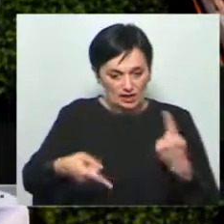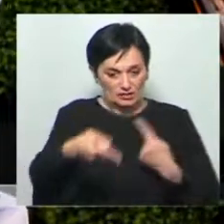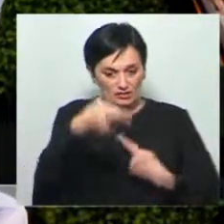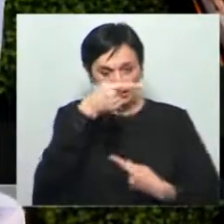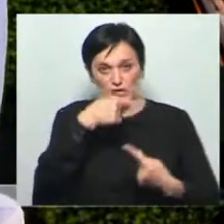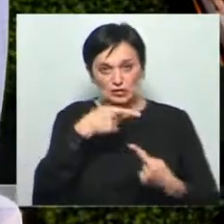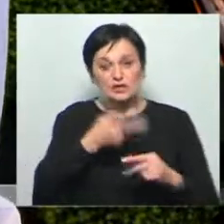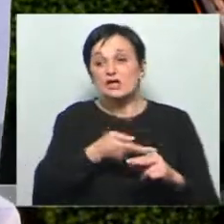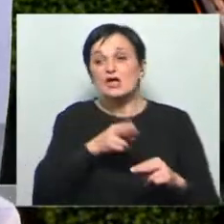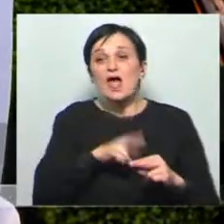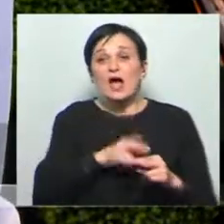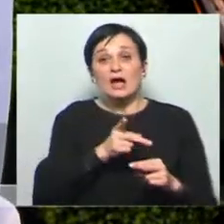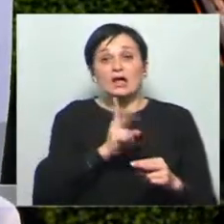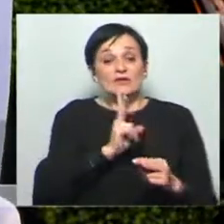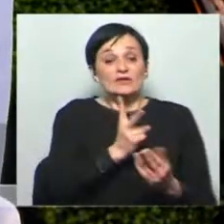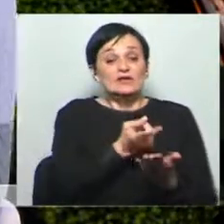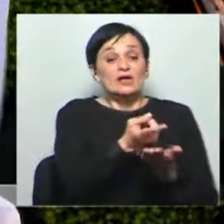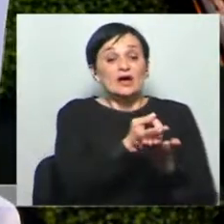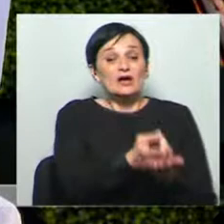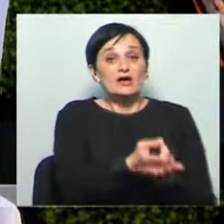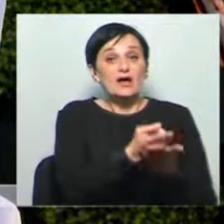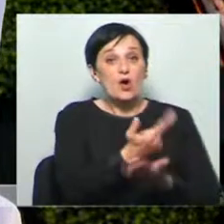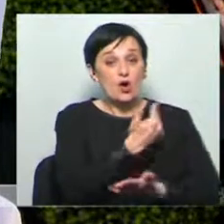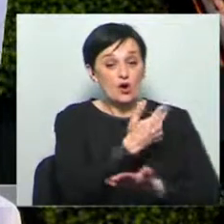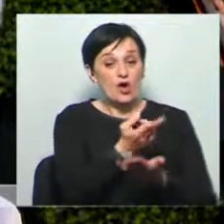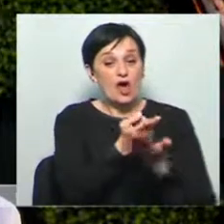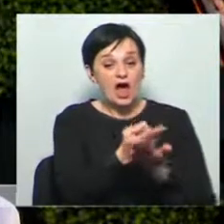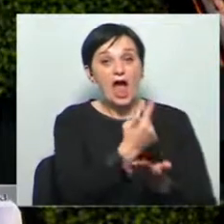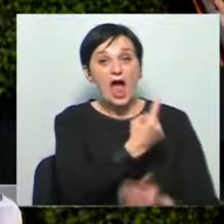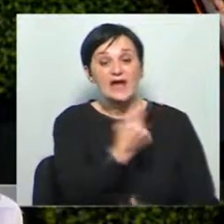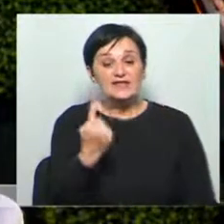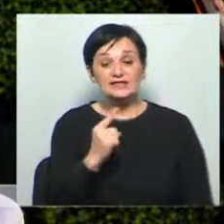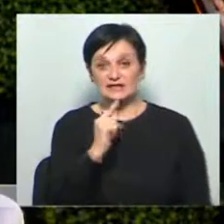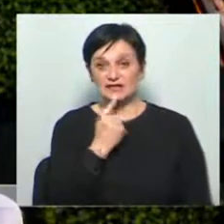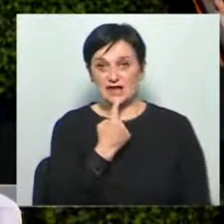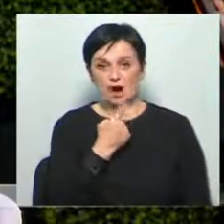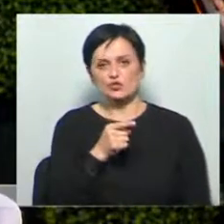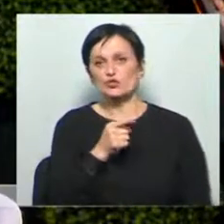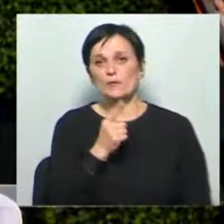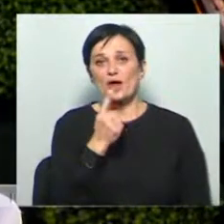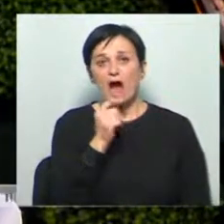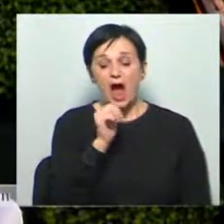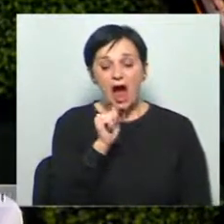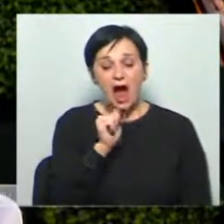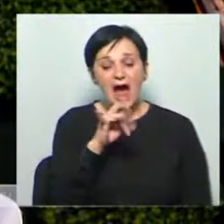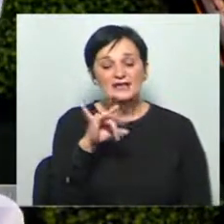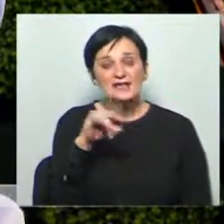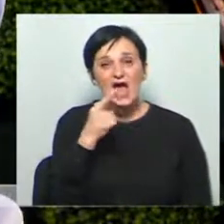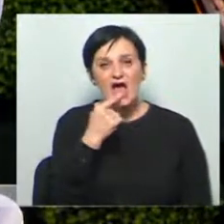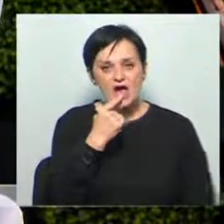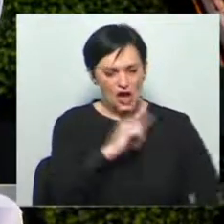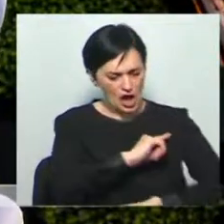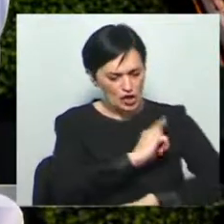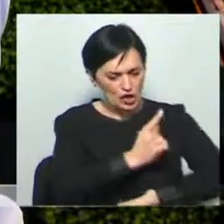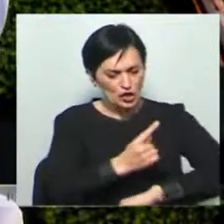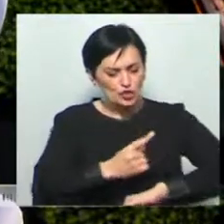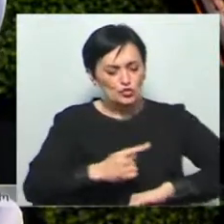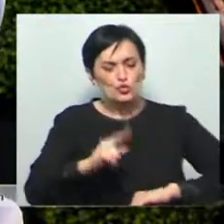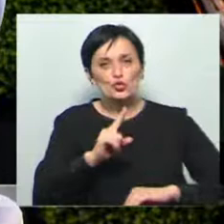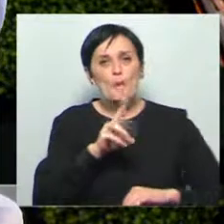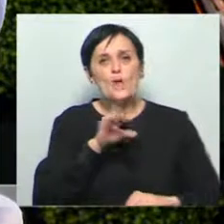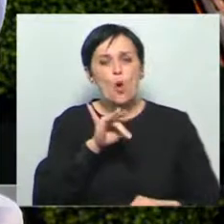სწორედ ჰოსპიტალიზირებული პაციენტების ერთ-ერთი გართულება. რაც შეეხება არტერიულ თრომბოზებს, ეს არის მიოკარდიუმის ინფარქტი